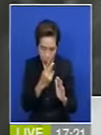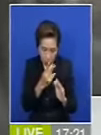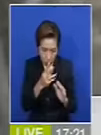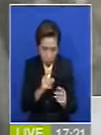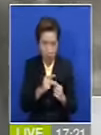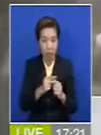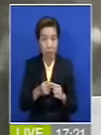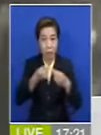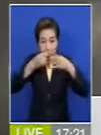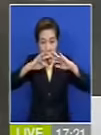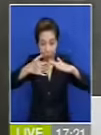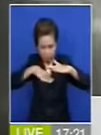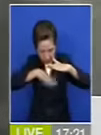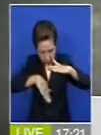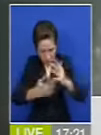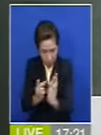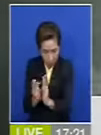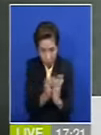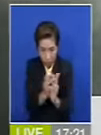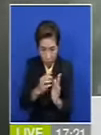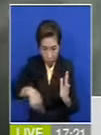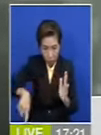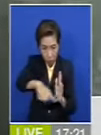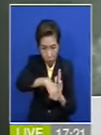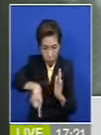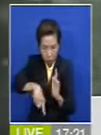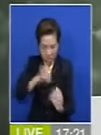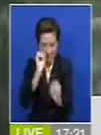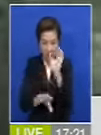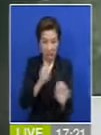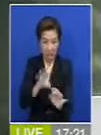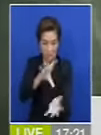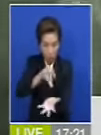ของปริมาณขยะใต้ทะเลบริเวณแนวปะการังทั่วประเทศมีจำนวนมากกว่า